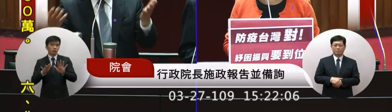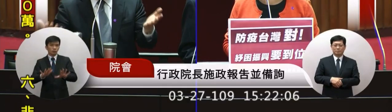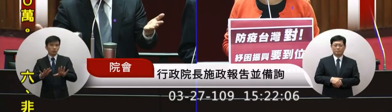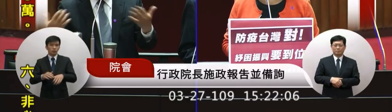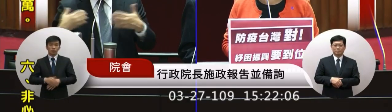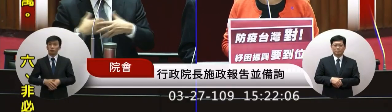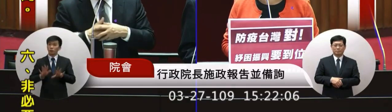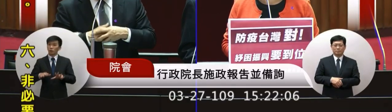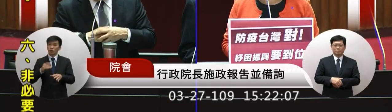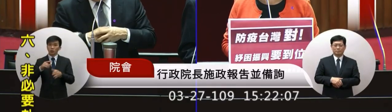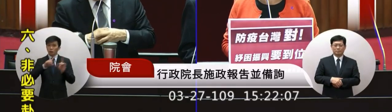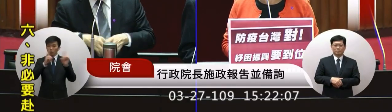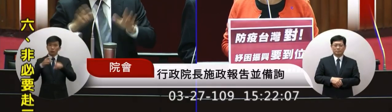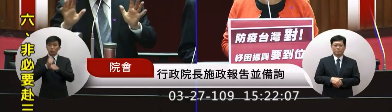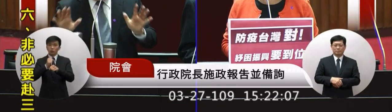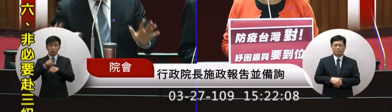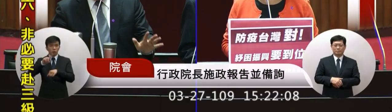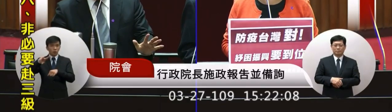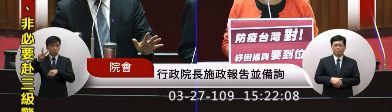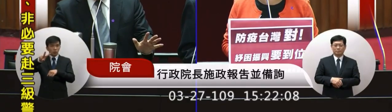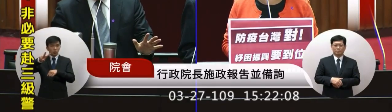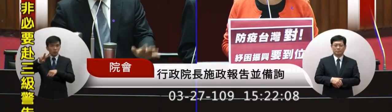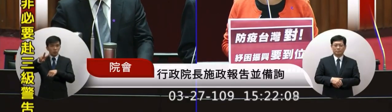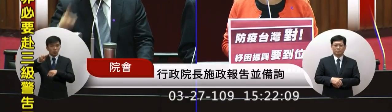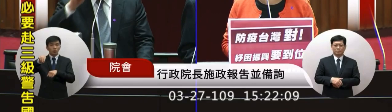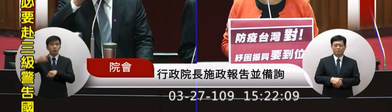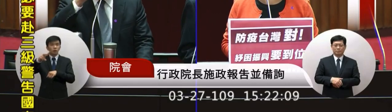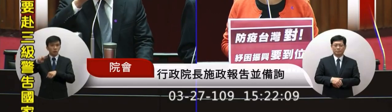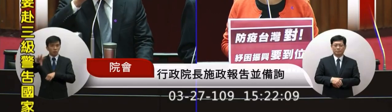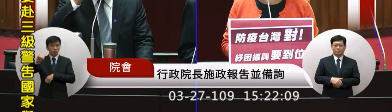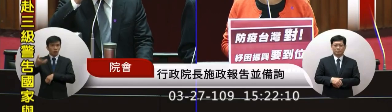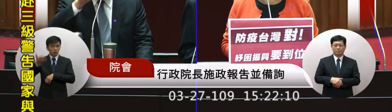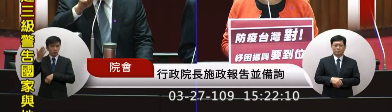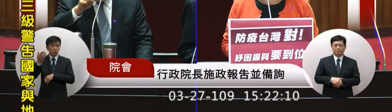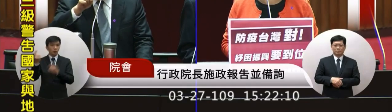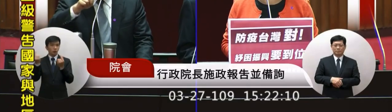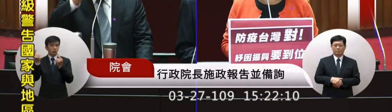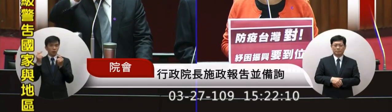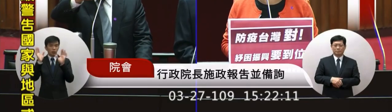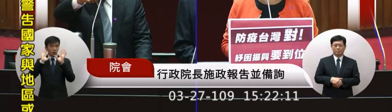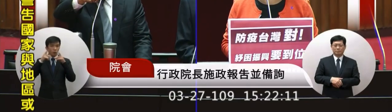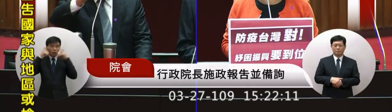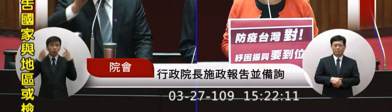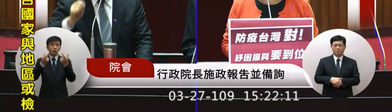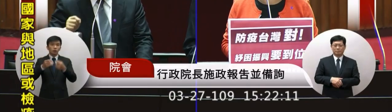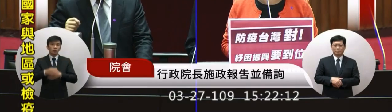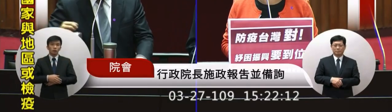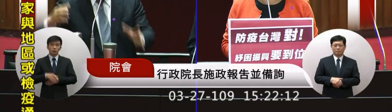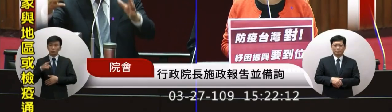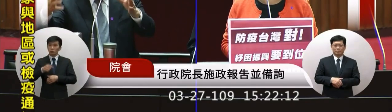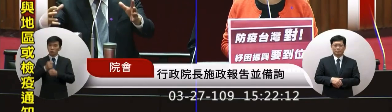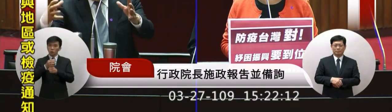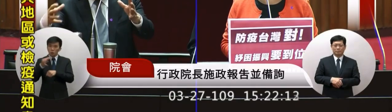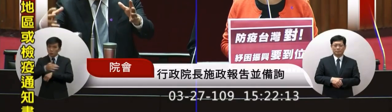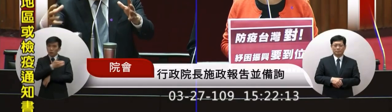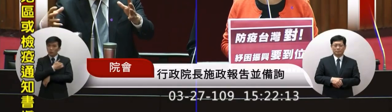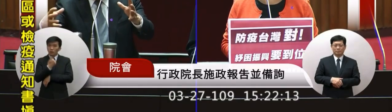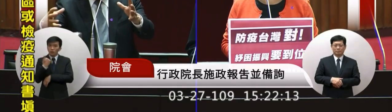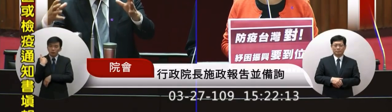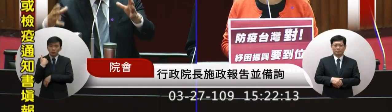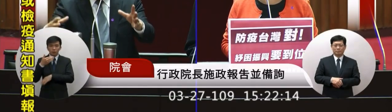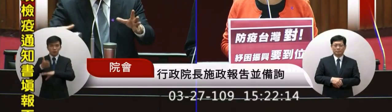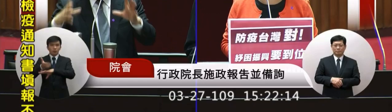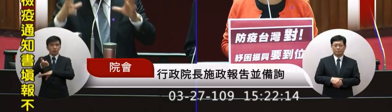达1200多万片了。这里面包括小朋友，这里面会这么快，要特别感谢委员。工具